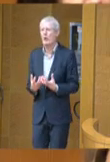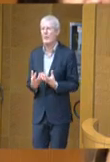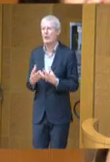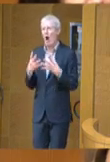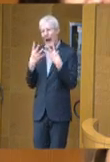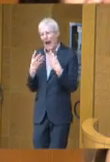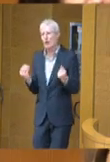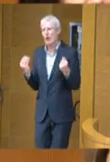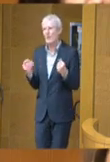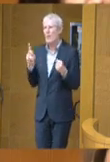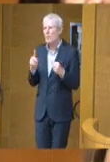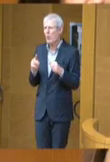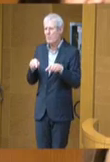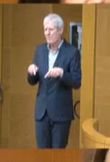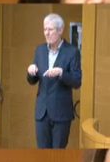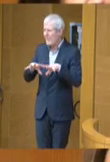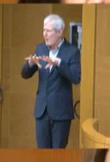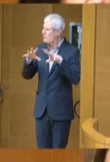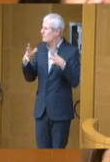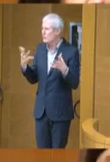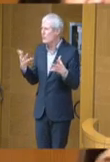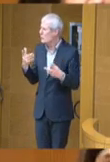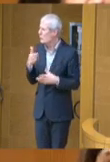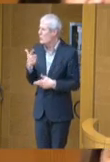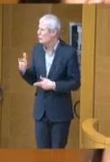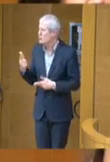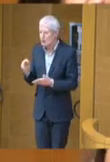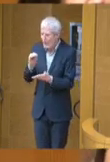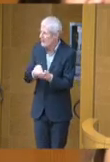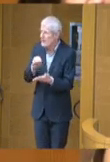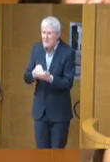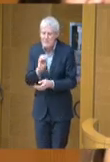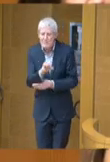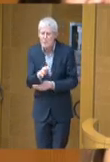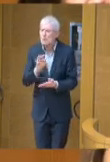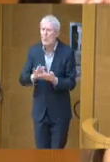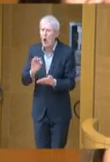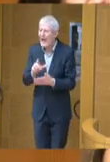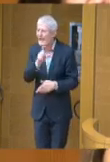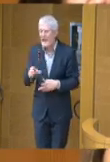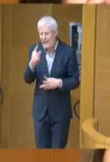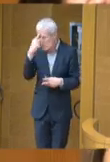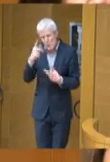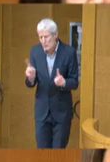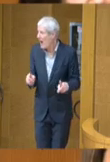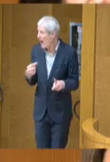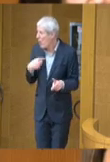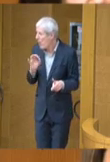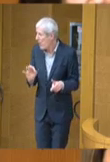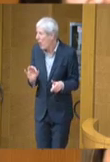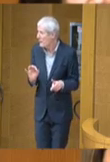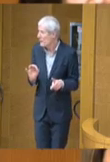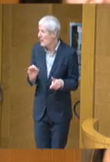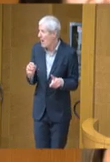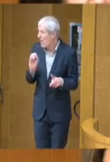progettazione universale, questo ancora non c'è in tutte le scuole italiane. Io stesso, il giorno in cui ho preso l'incarico come professore per il